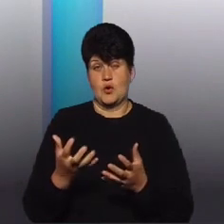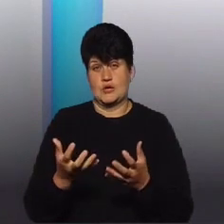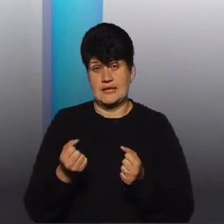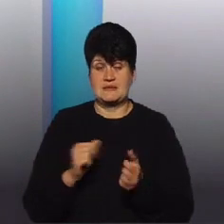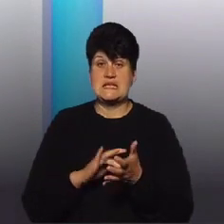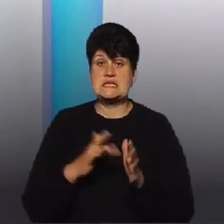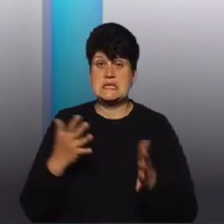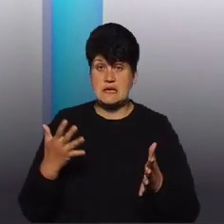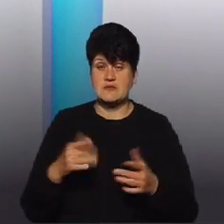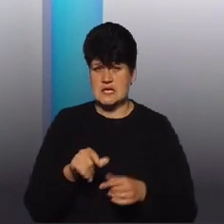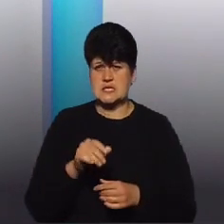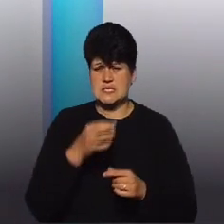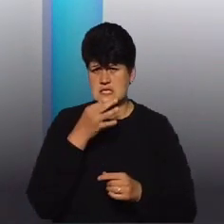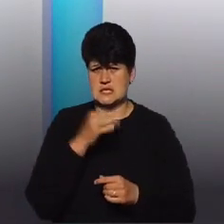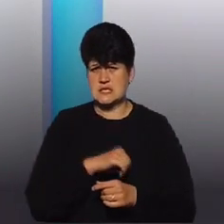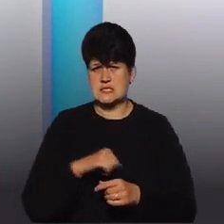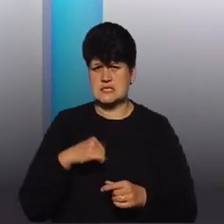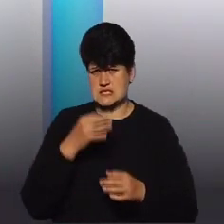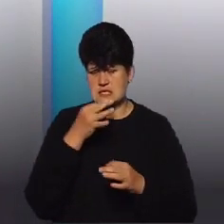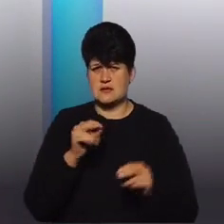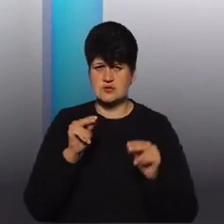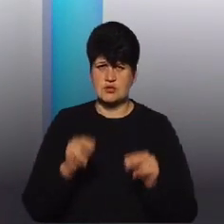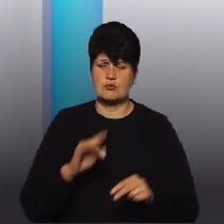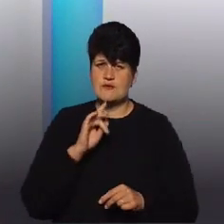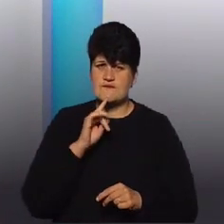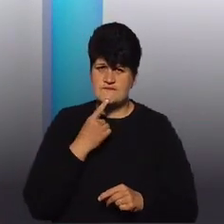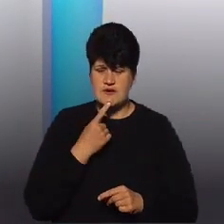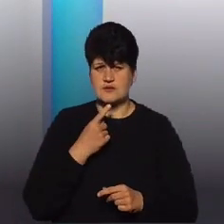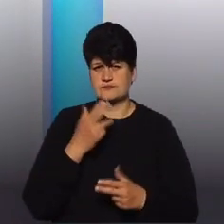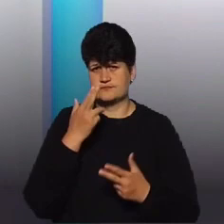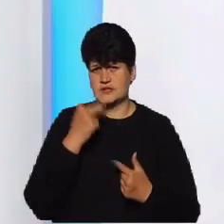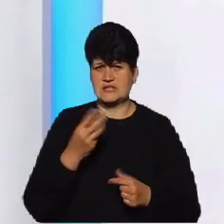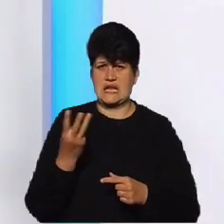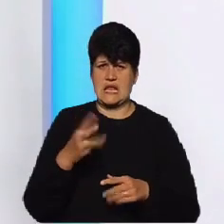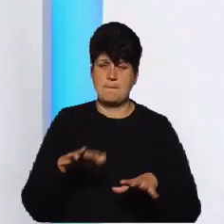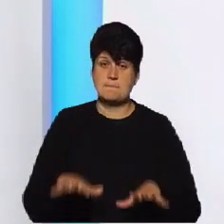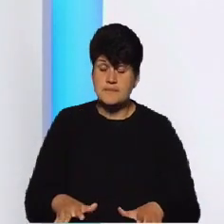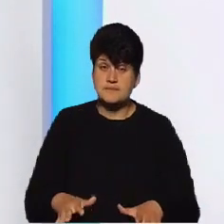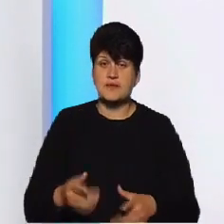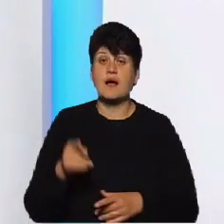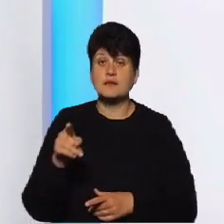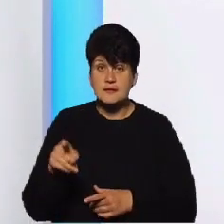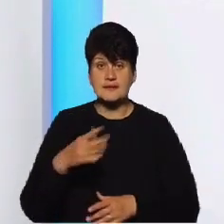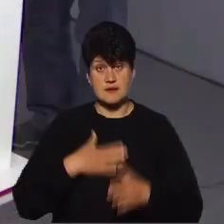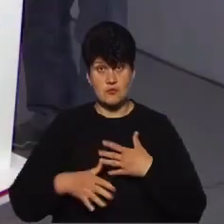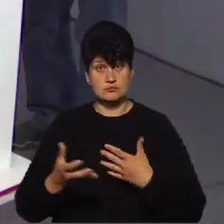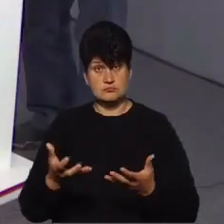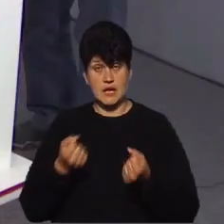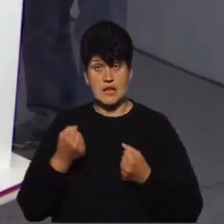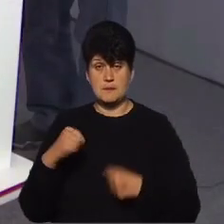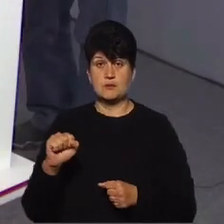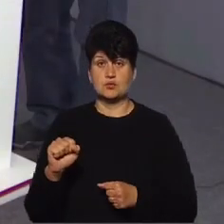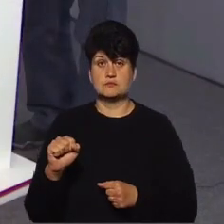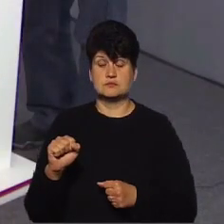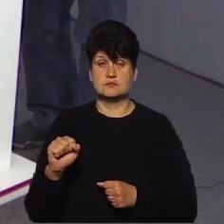сама зізнавалася в тому, що їй було дуже важко змиритися з третім місцем. Ти з радістю прийняла цю перемогу?